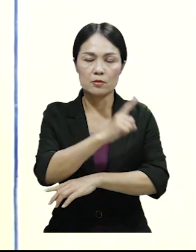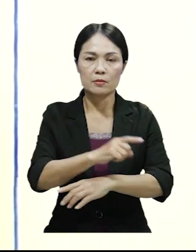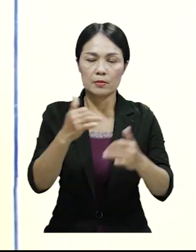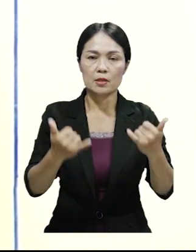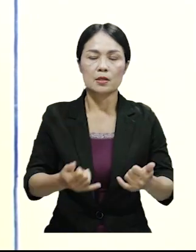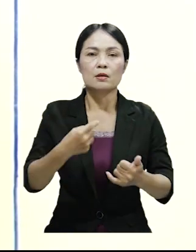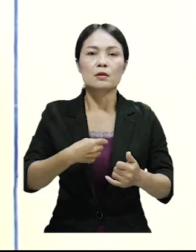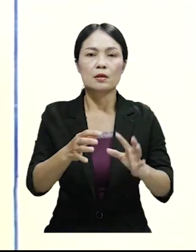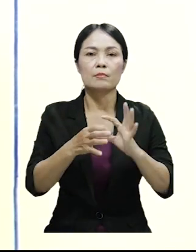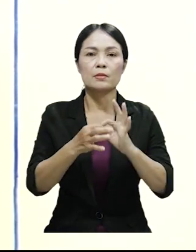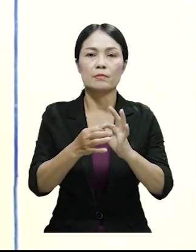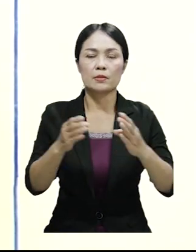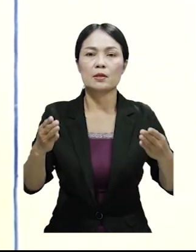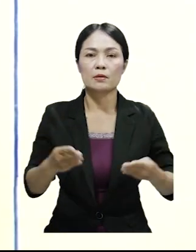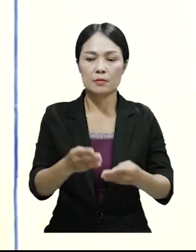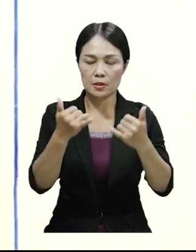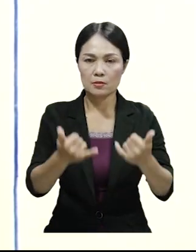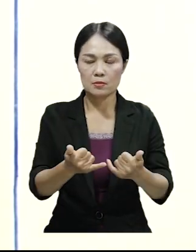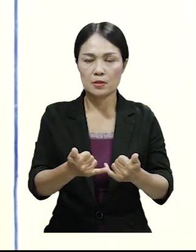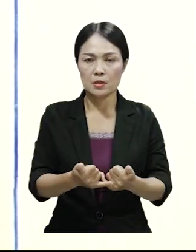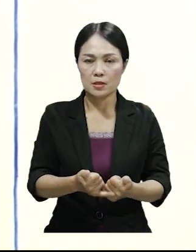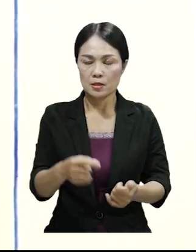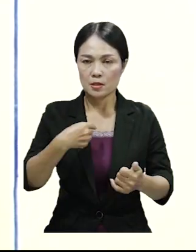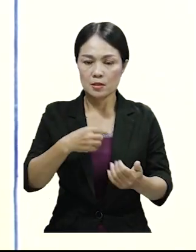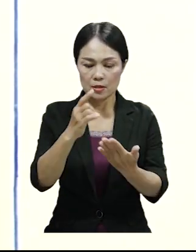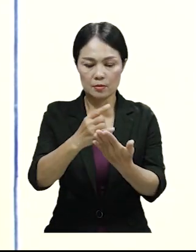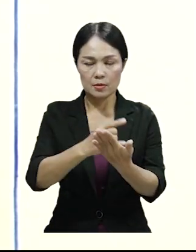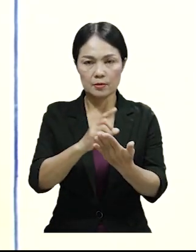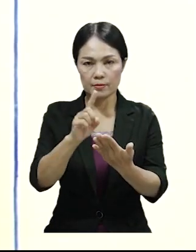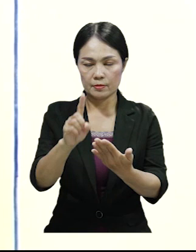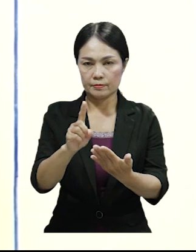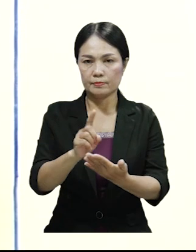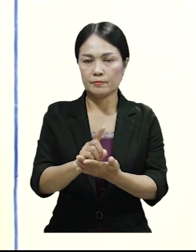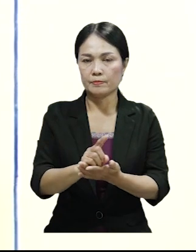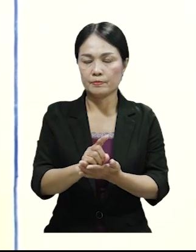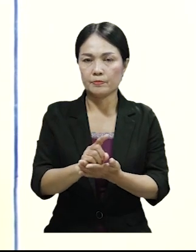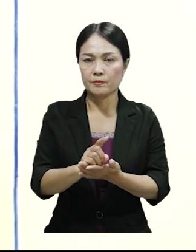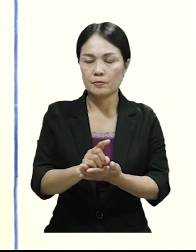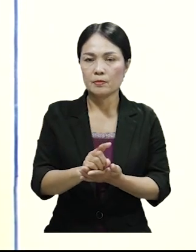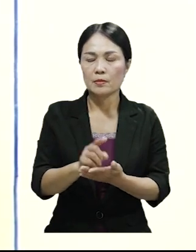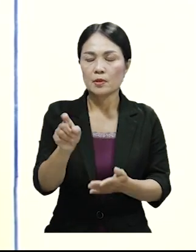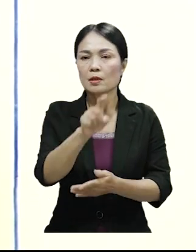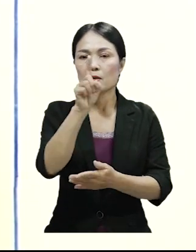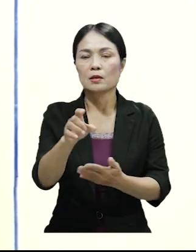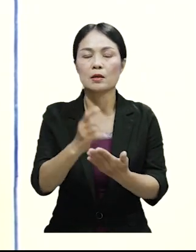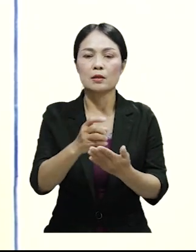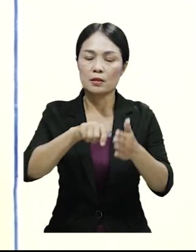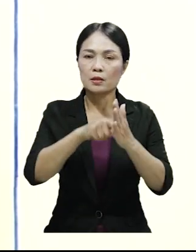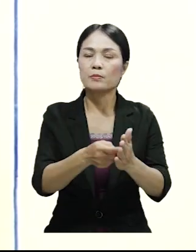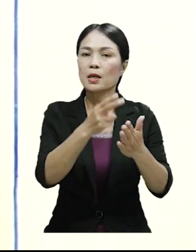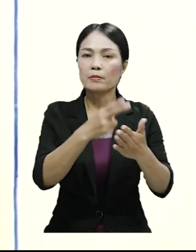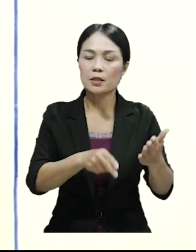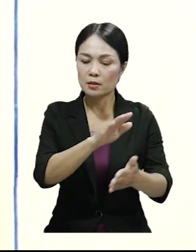កគ្រូណាតាក់ទងនឹងការណែនាំនេះលោកគ្រូមានមេរៀនមួយណាតើលោកមេរៀនលោកគ្រូតាក់ទងនឹងខ្លឹមសារ